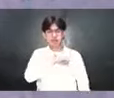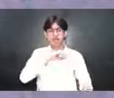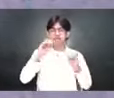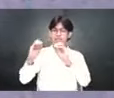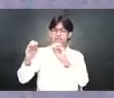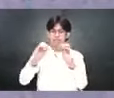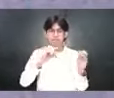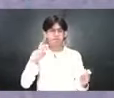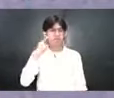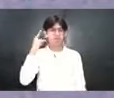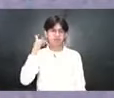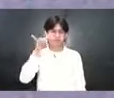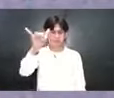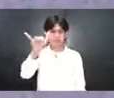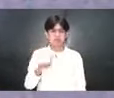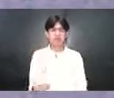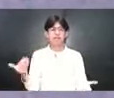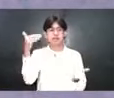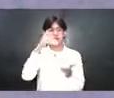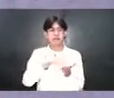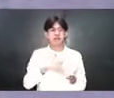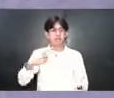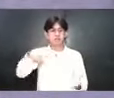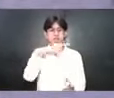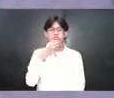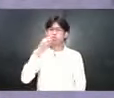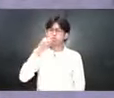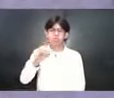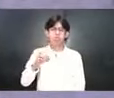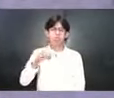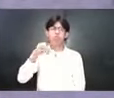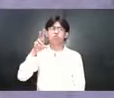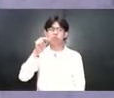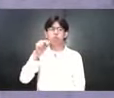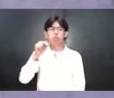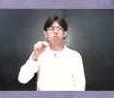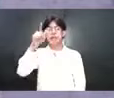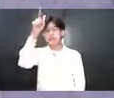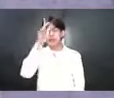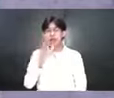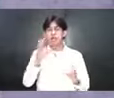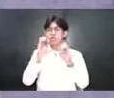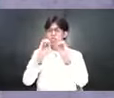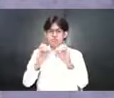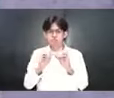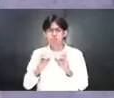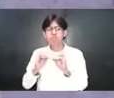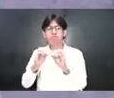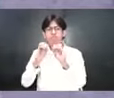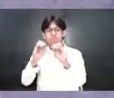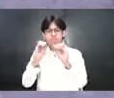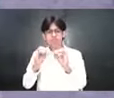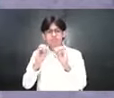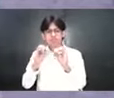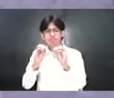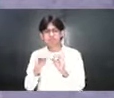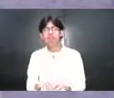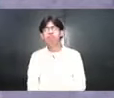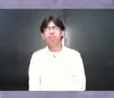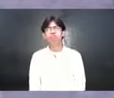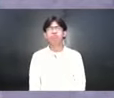eternity. Ulitin ko, hindi ka inuutusan, ikaw ay tinuturuan. Di ba ayaw